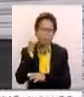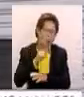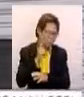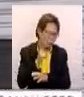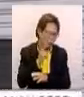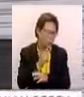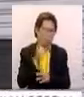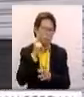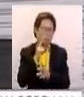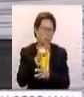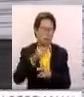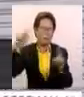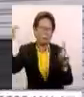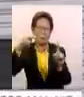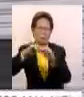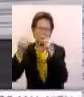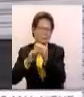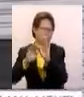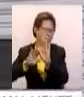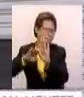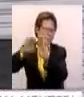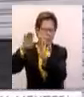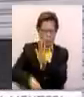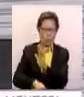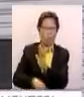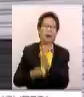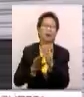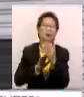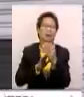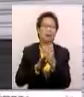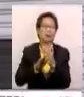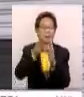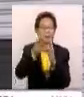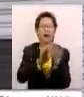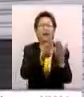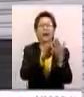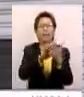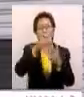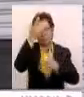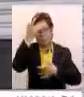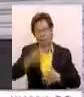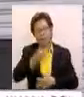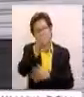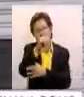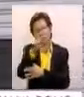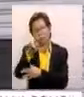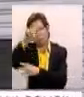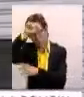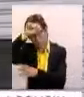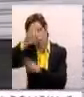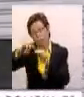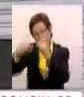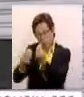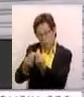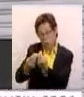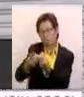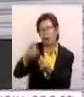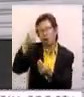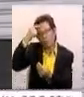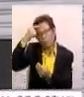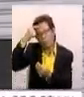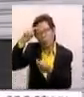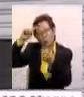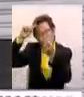stigma dan persepsi masyarakat terhadap penghidap HIV/AIDS. Masyarakat pula perlu untuk ubah